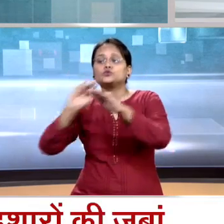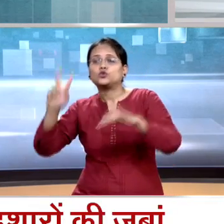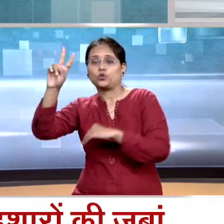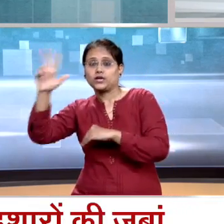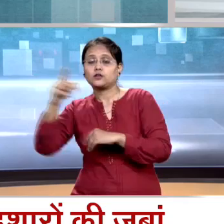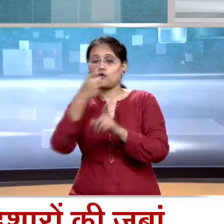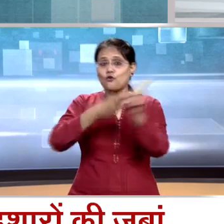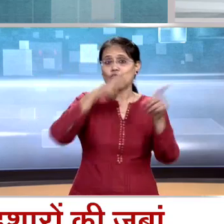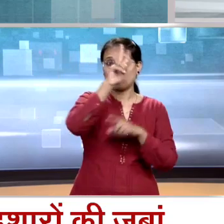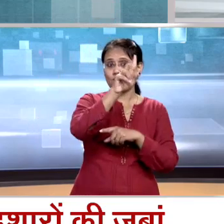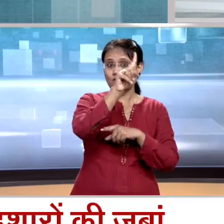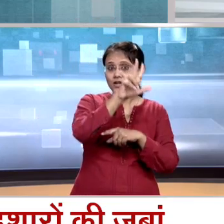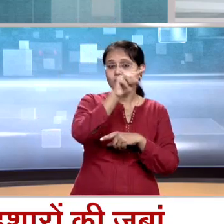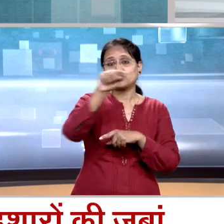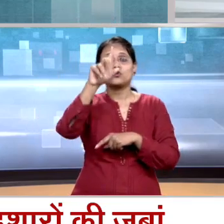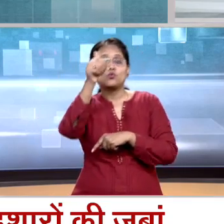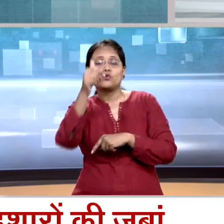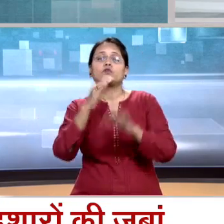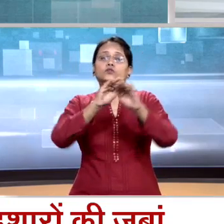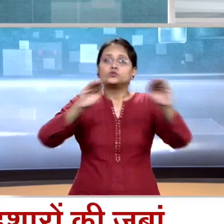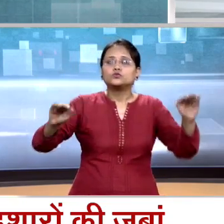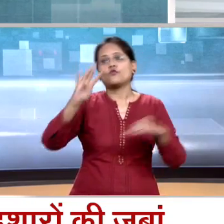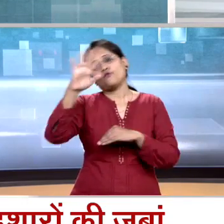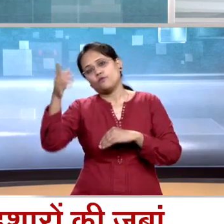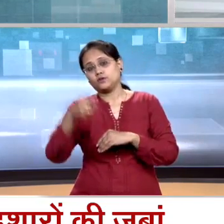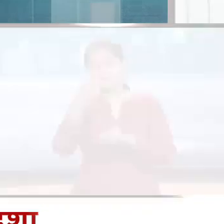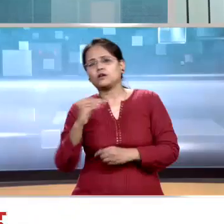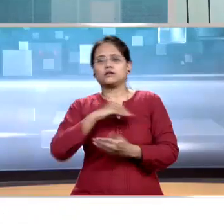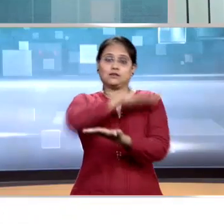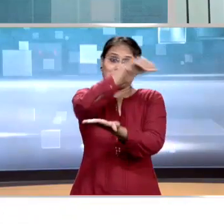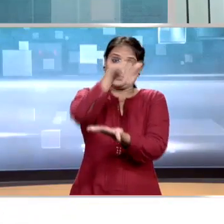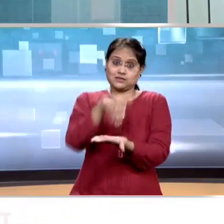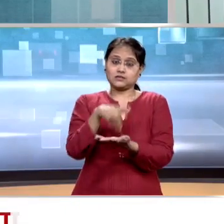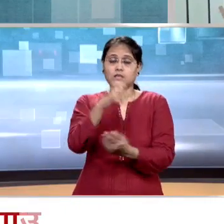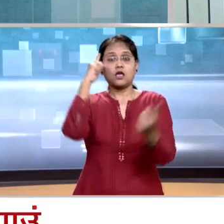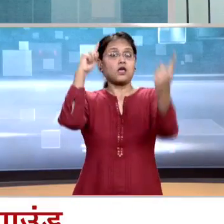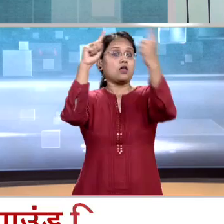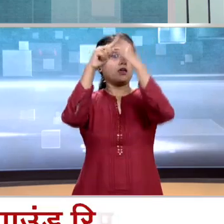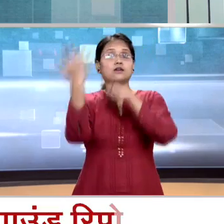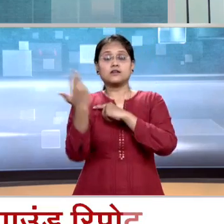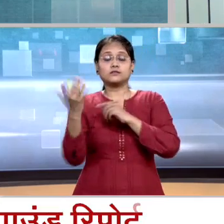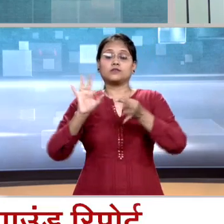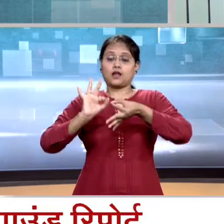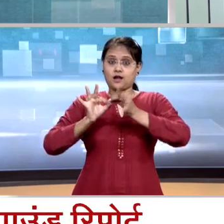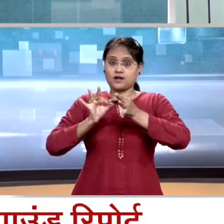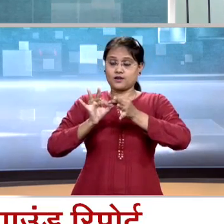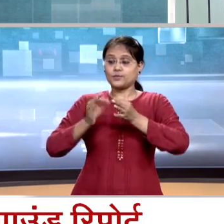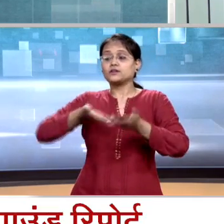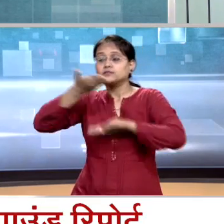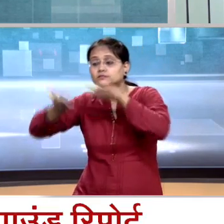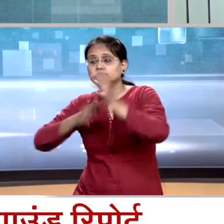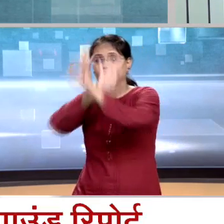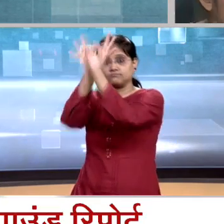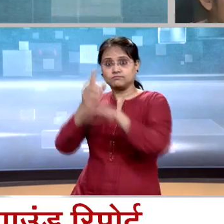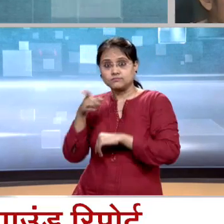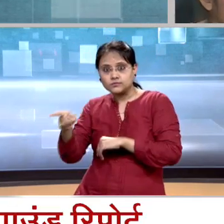17-18 में हमारे पास 28 बच्चे हैं और 18-19 में हमारे पास 45 बच्चे हैं। ISLRTC का मकसद जहां इंटरप्रेटर तैयार